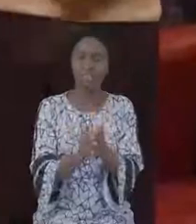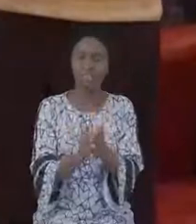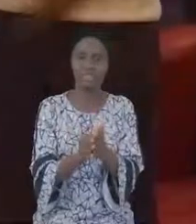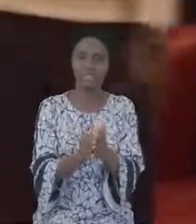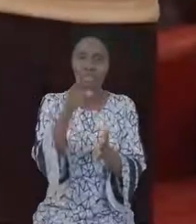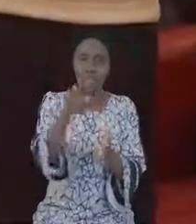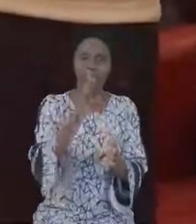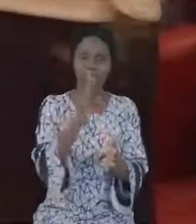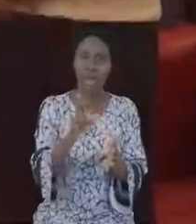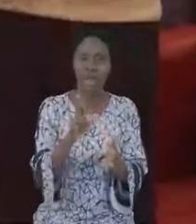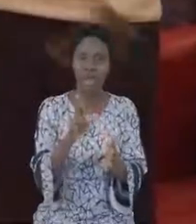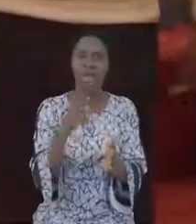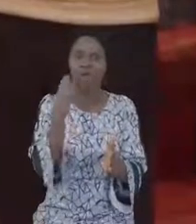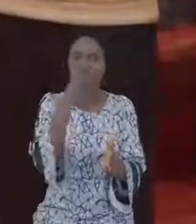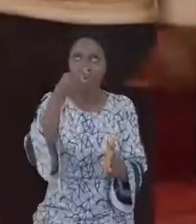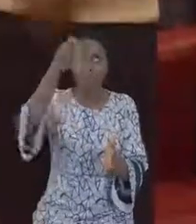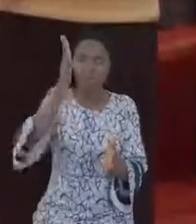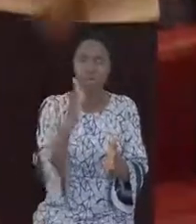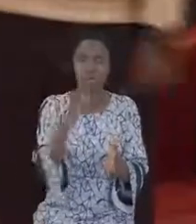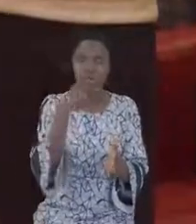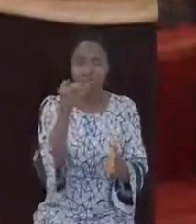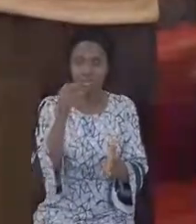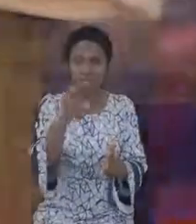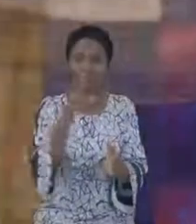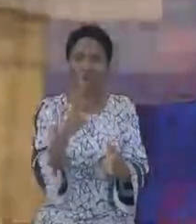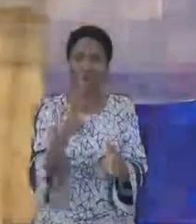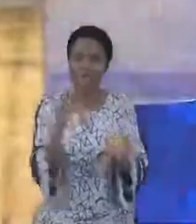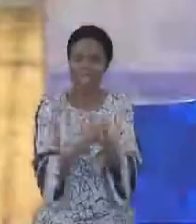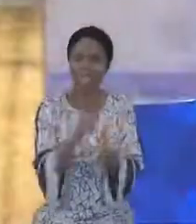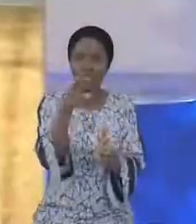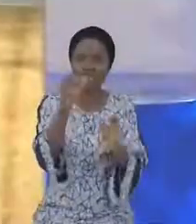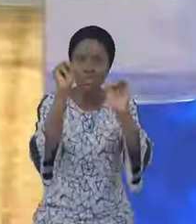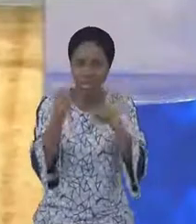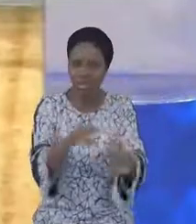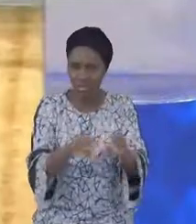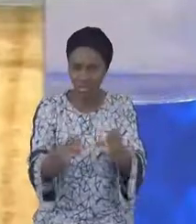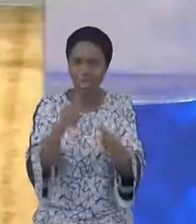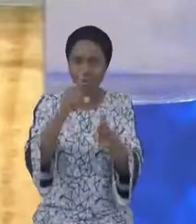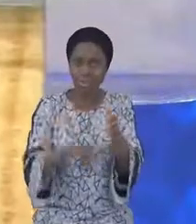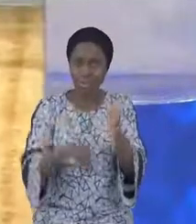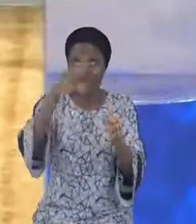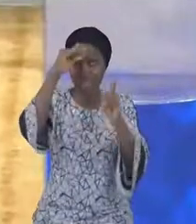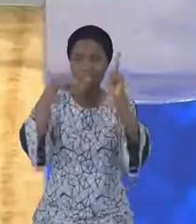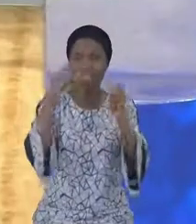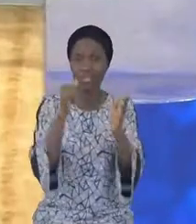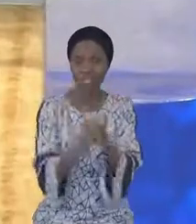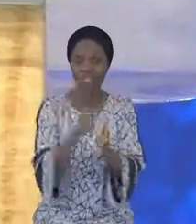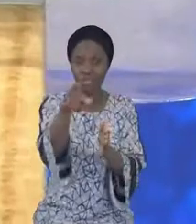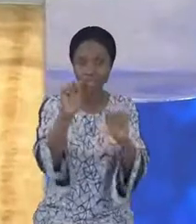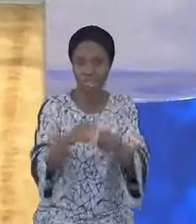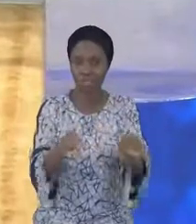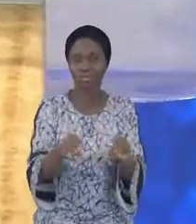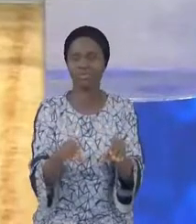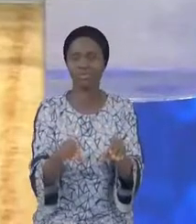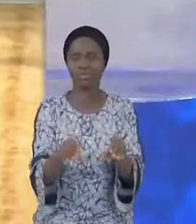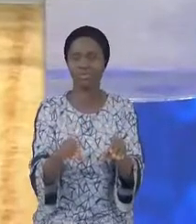J'ai ce qu'il dit que j'ai. Je peux faire ce qu'il dit que je peux faire. Je possède ce qu'il dit que je possède. C'est pour